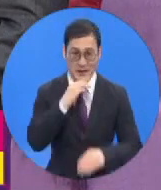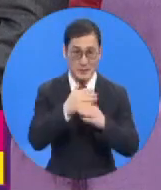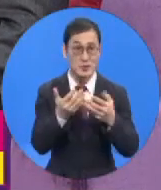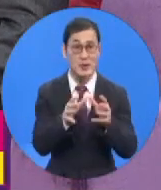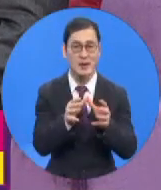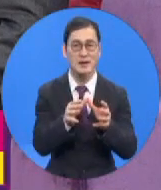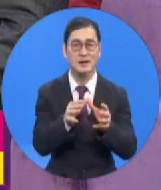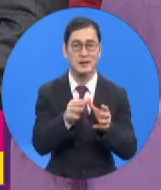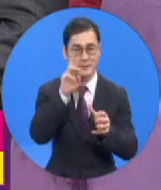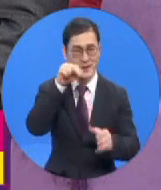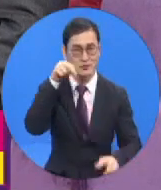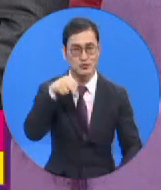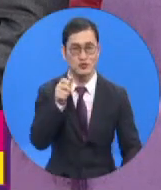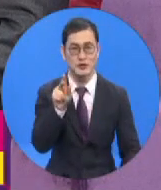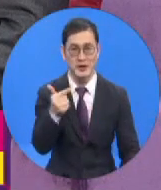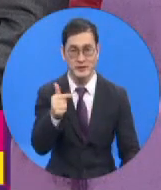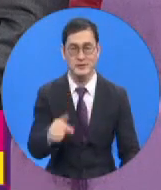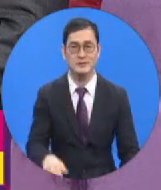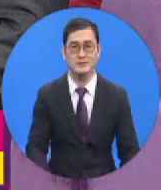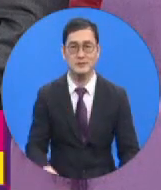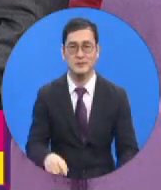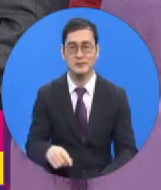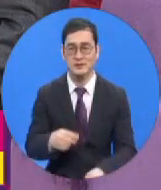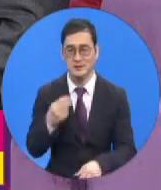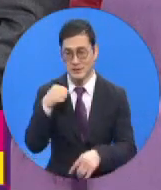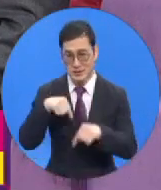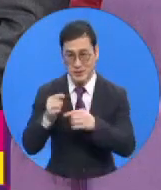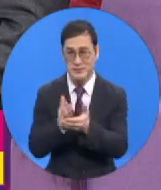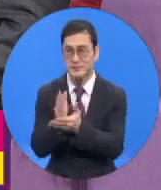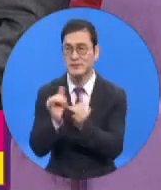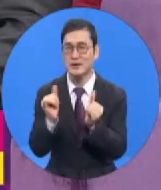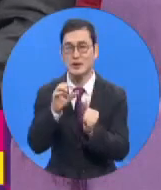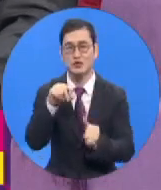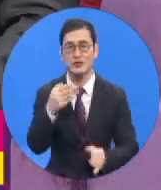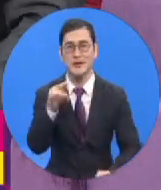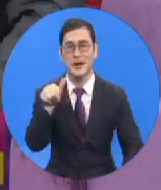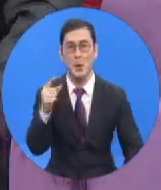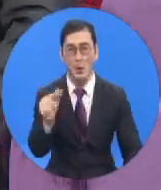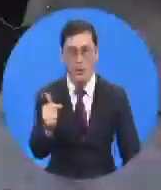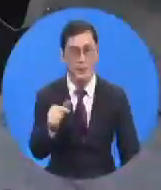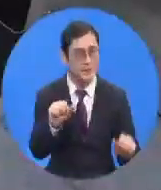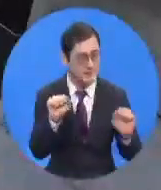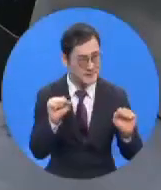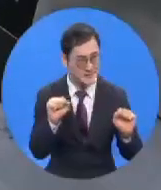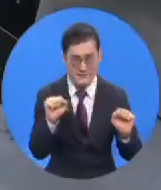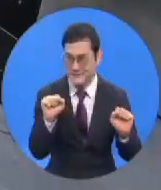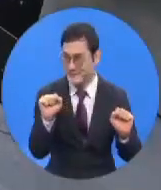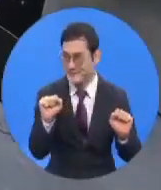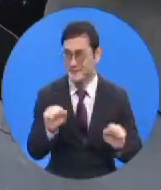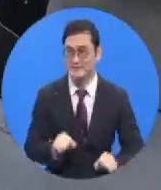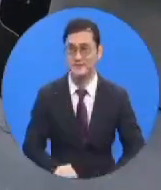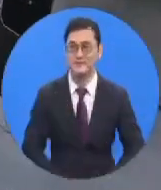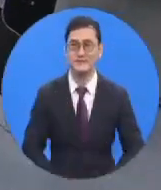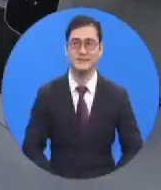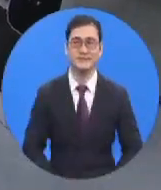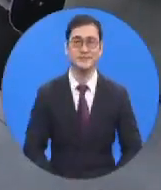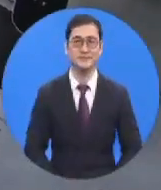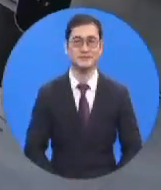박수현 민주당 홍보소통위원장, 윤태곤 더모아 정치 분석실장 나오셨습니다. 어서 오세요.